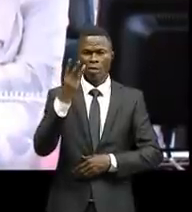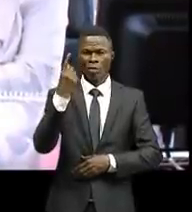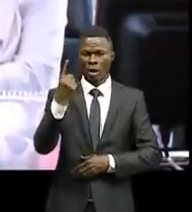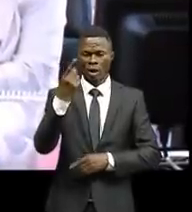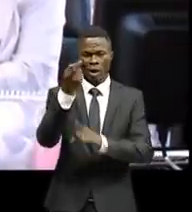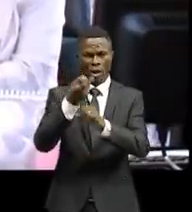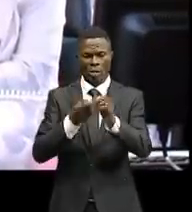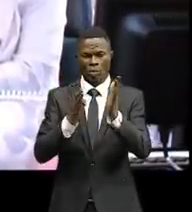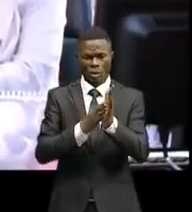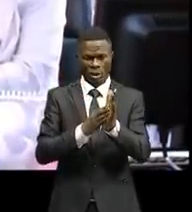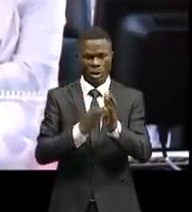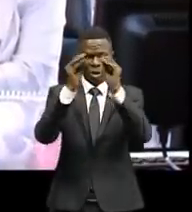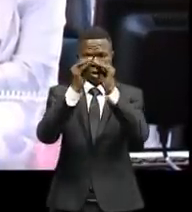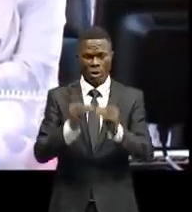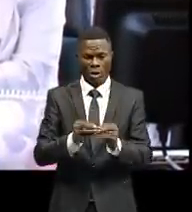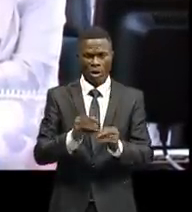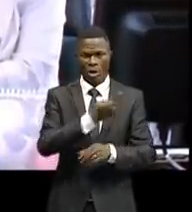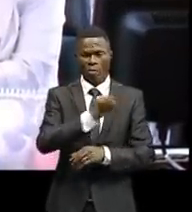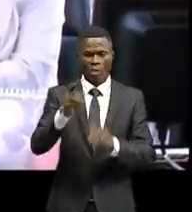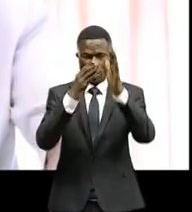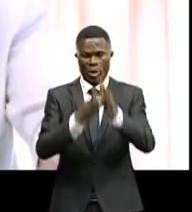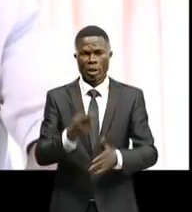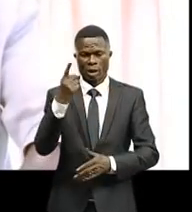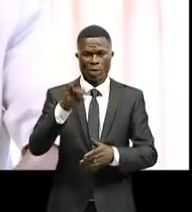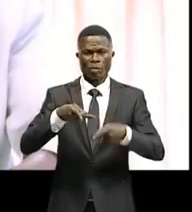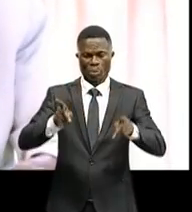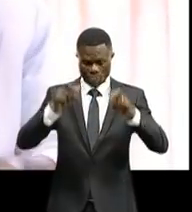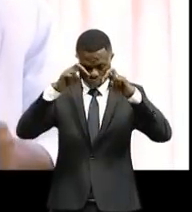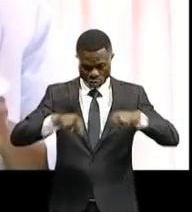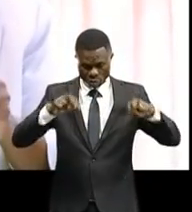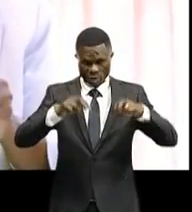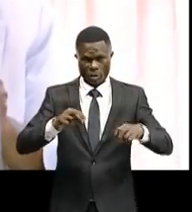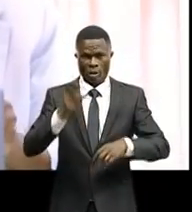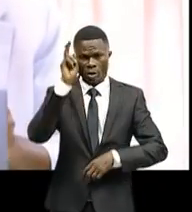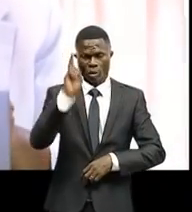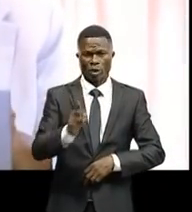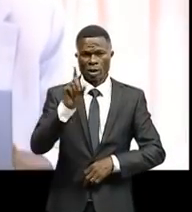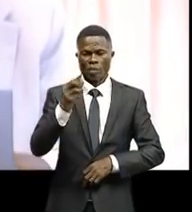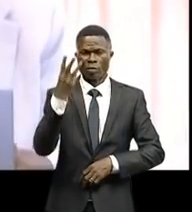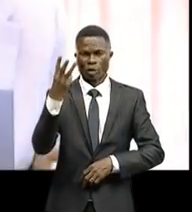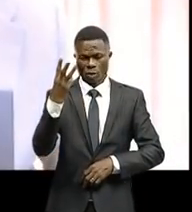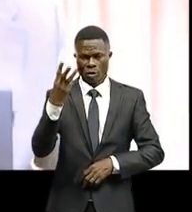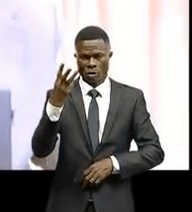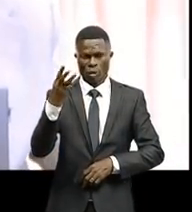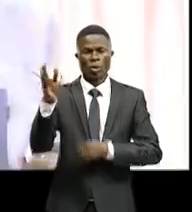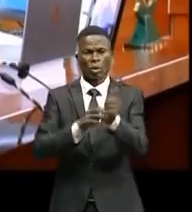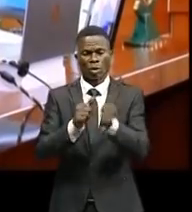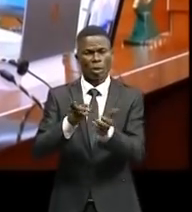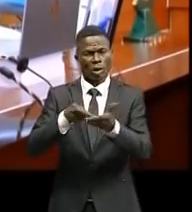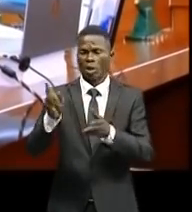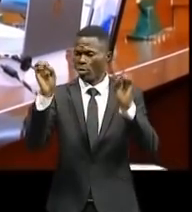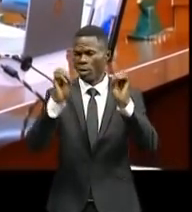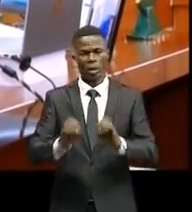septembre 2021 un total de 1901 permis de recherche, dont 223 à déchoir pour non-paiement de